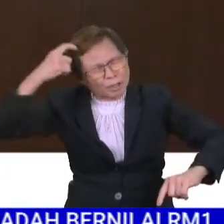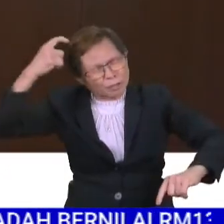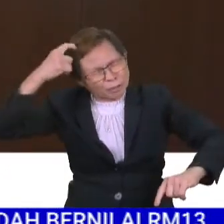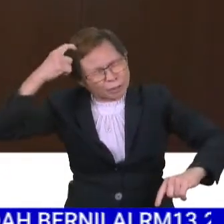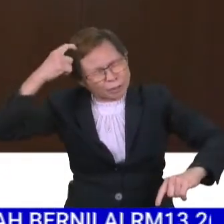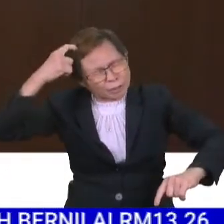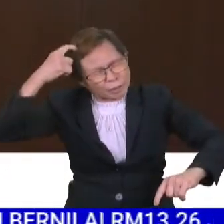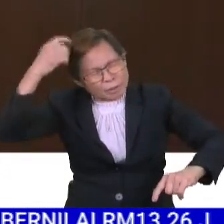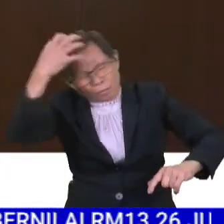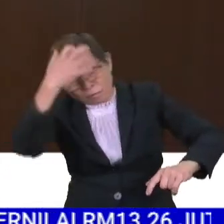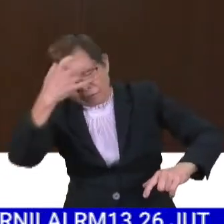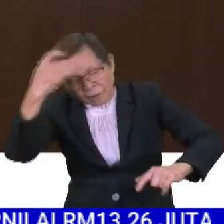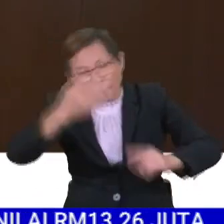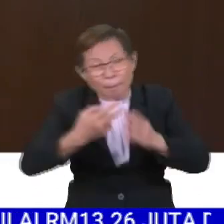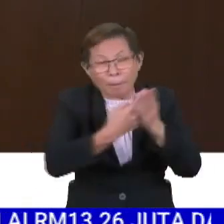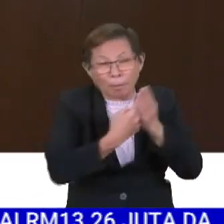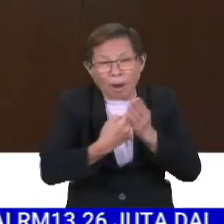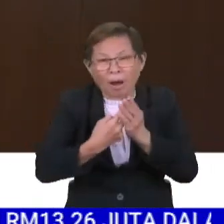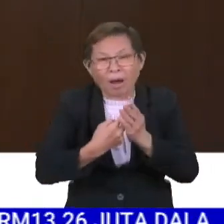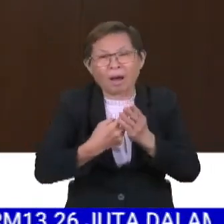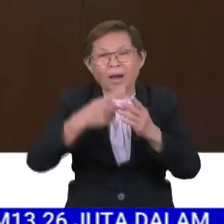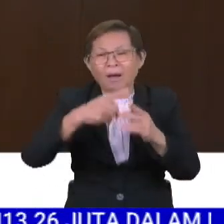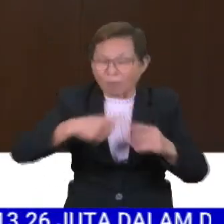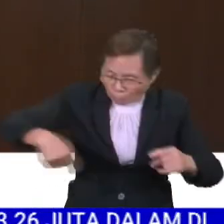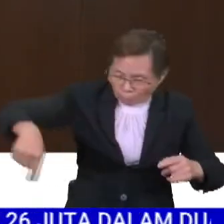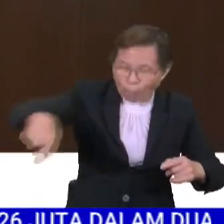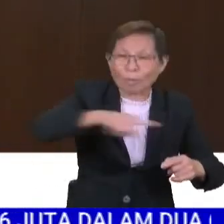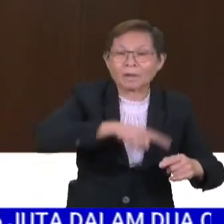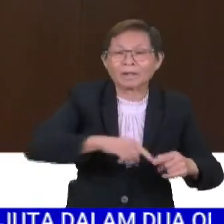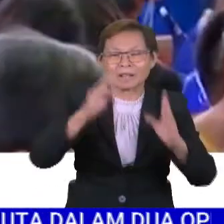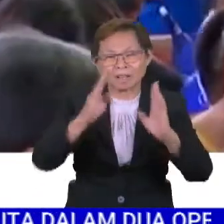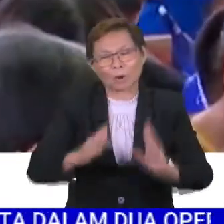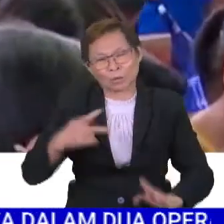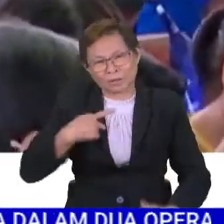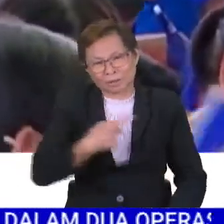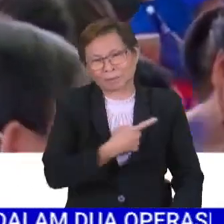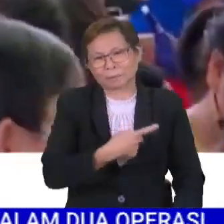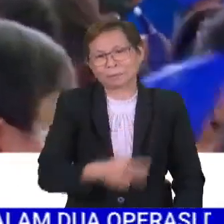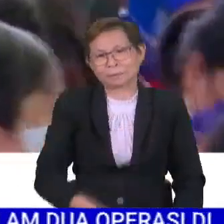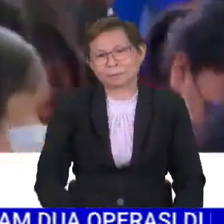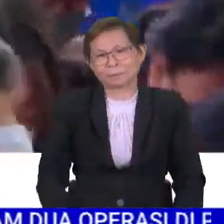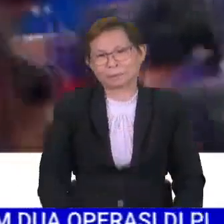perpaduan antara kaum kita, antara kita sesama kita lah.